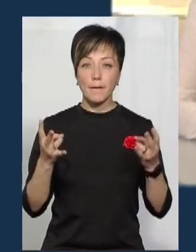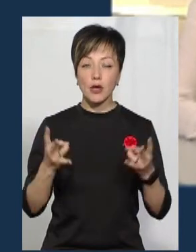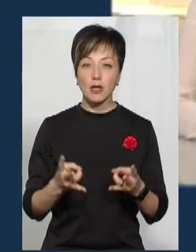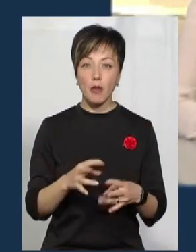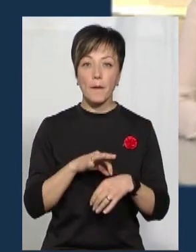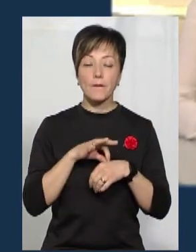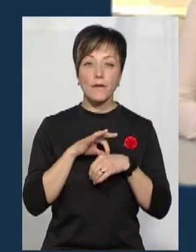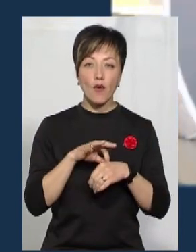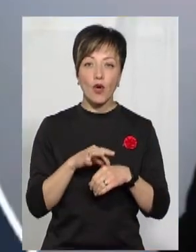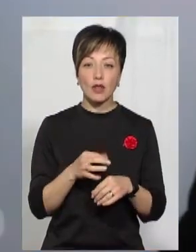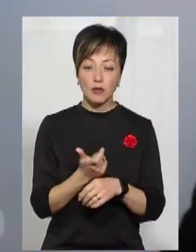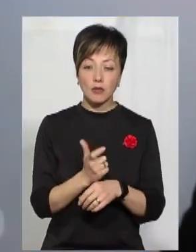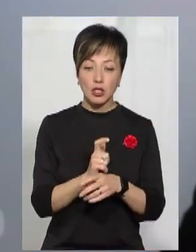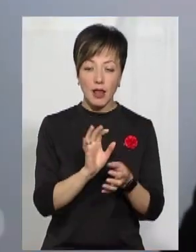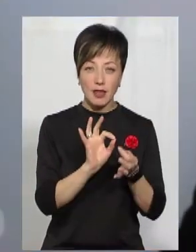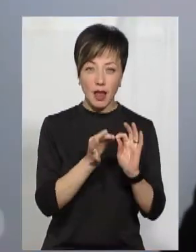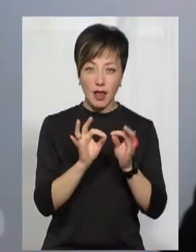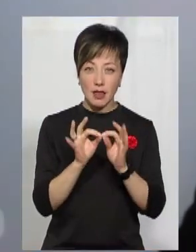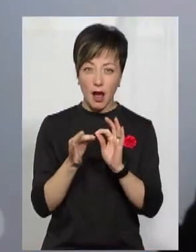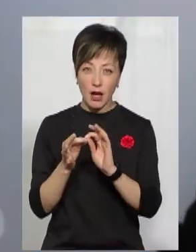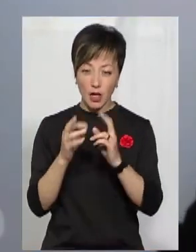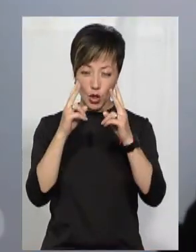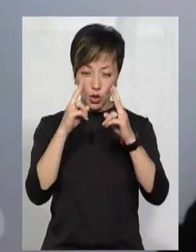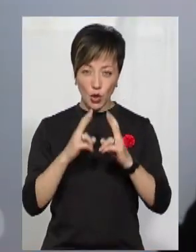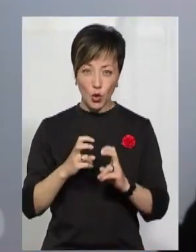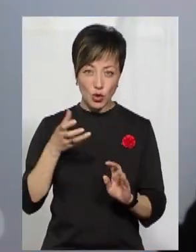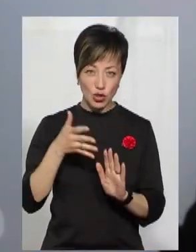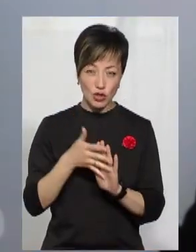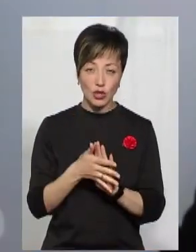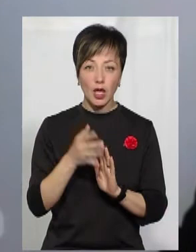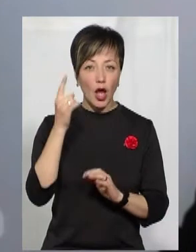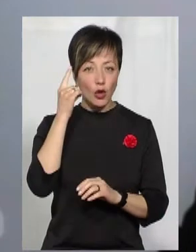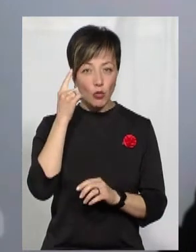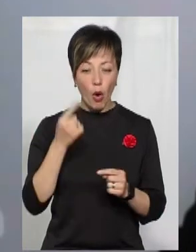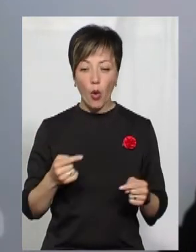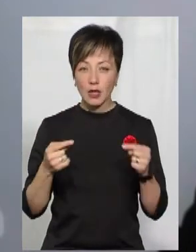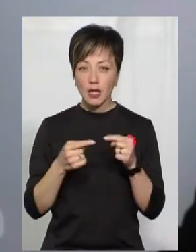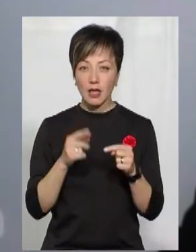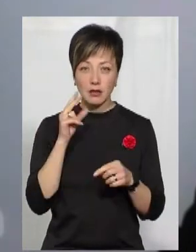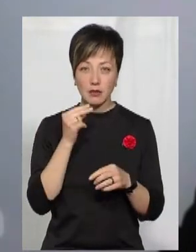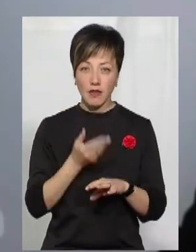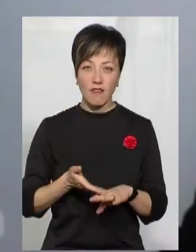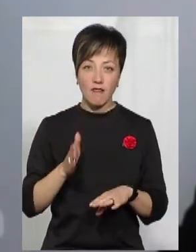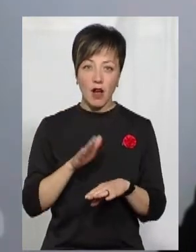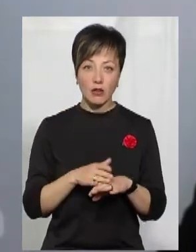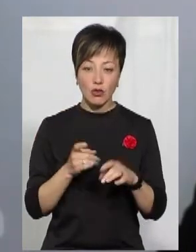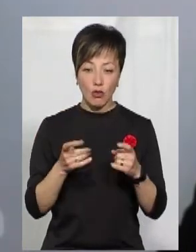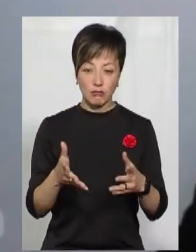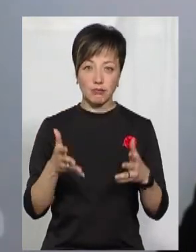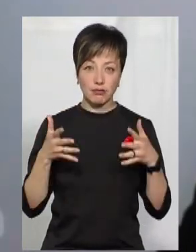потрібно проводити більш детальні дослідження, і я думаю, що конкретну цифру важко